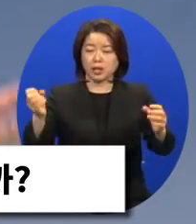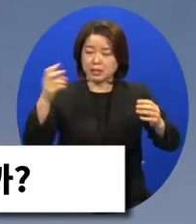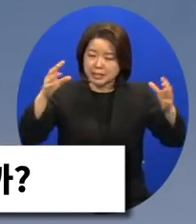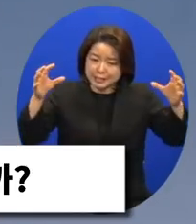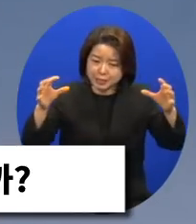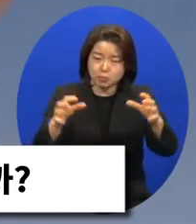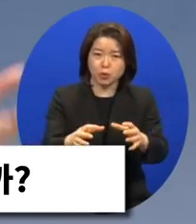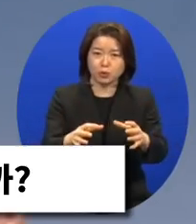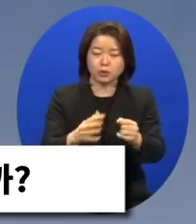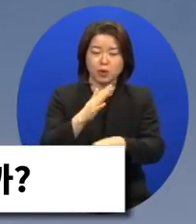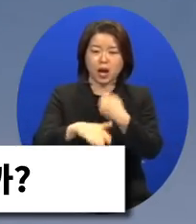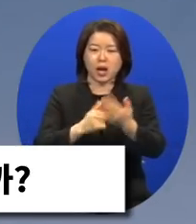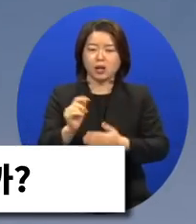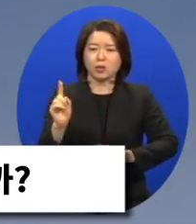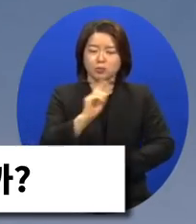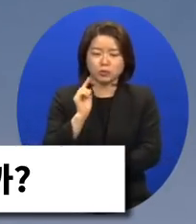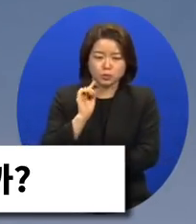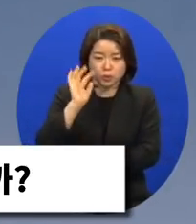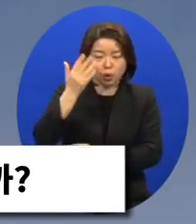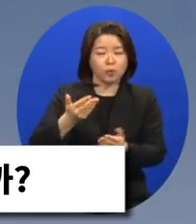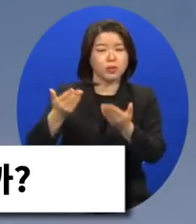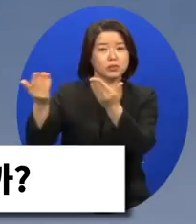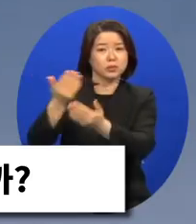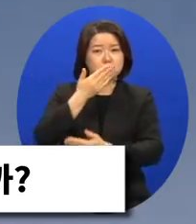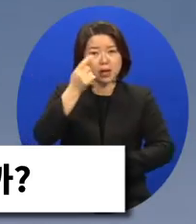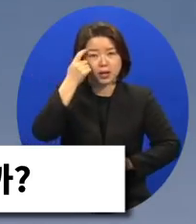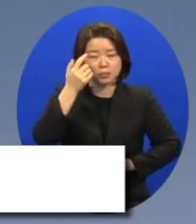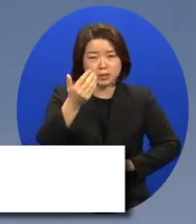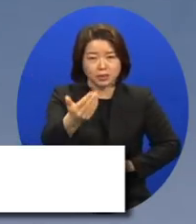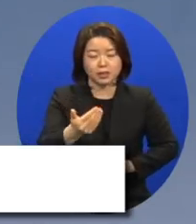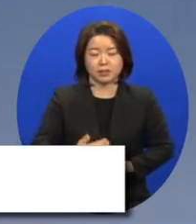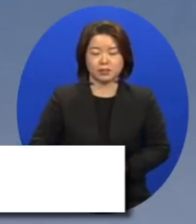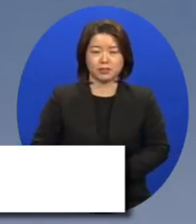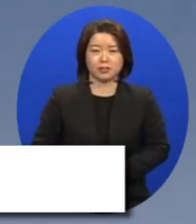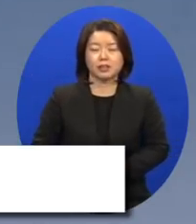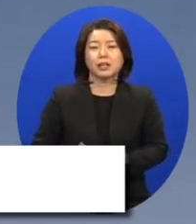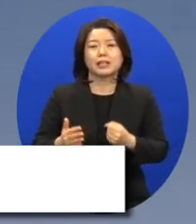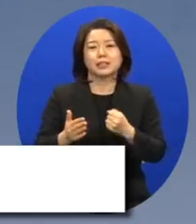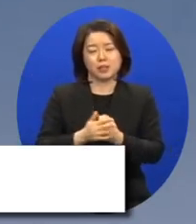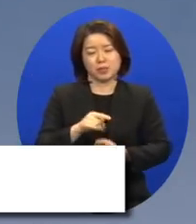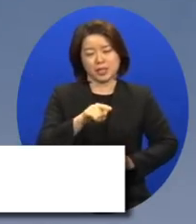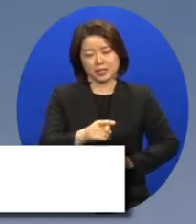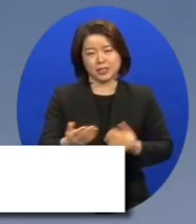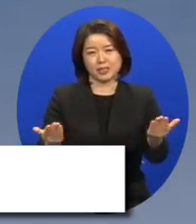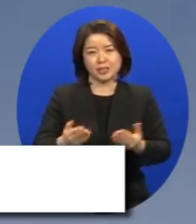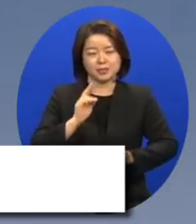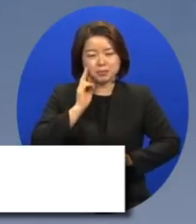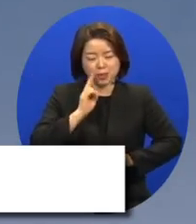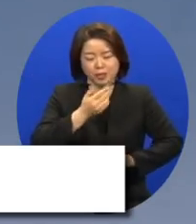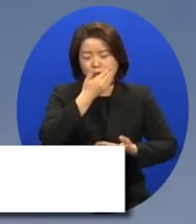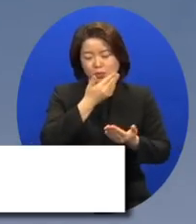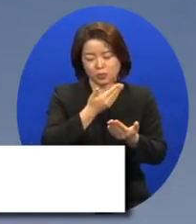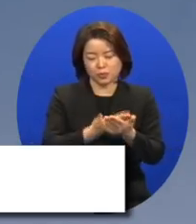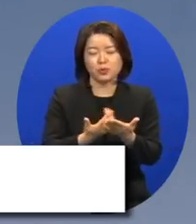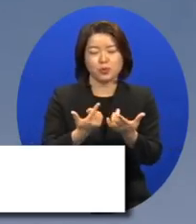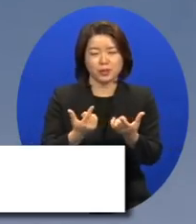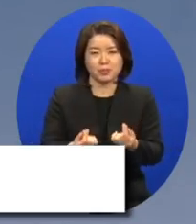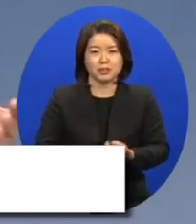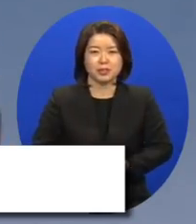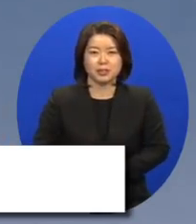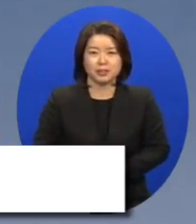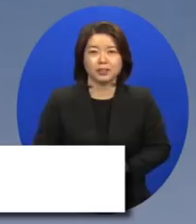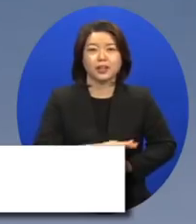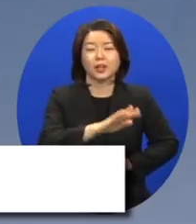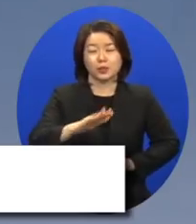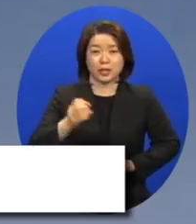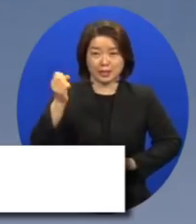하나님께 무슨 영광이 되겠습니까 그러므로 이 일은 우리에게 매우 중요한 것입니다 우리가